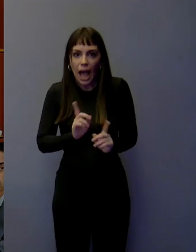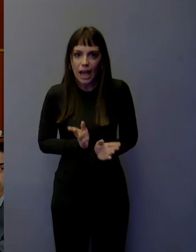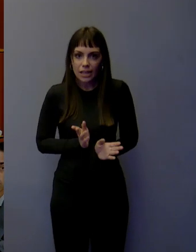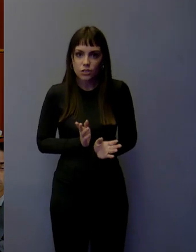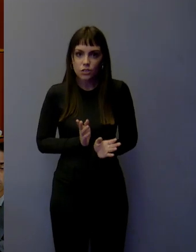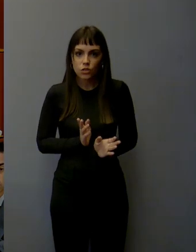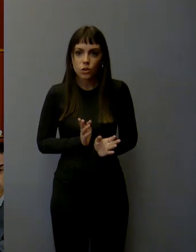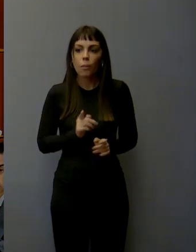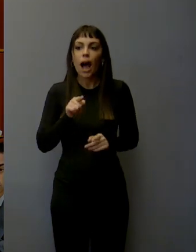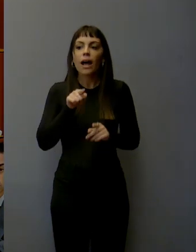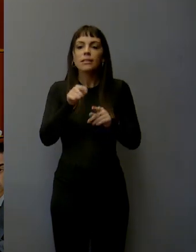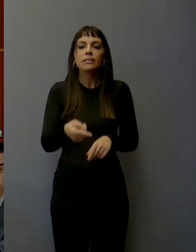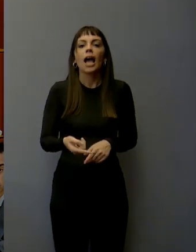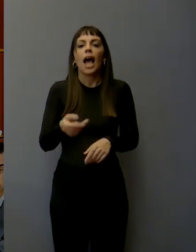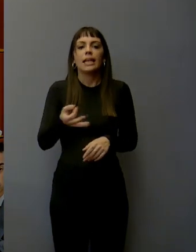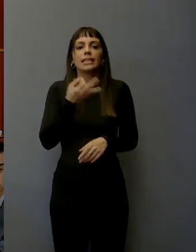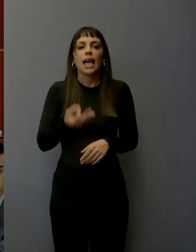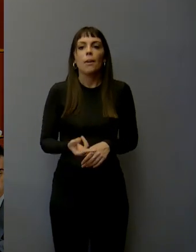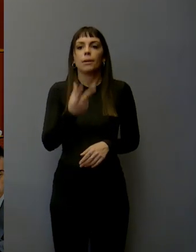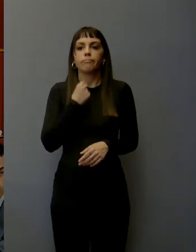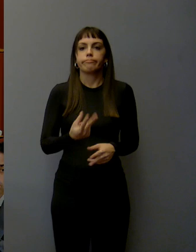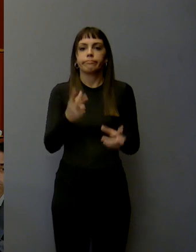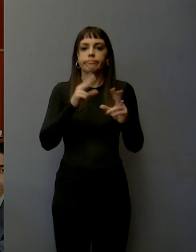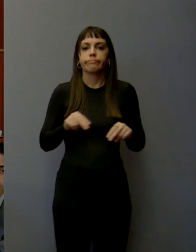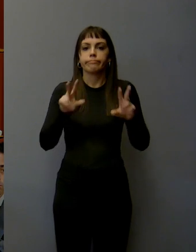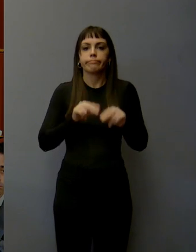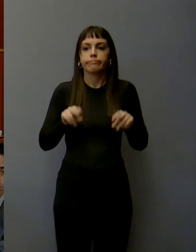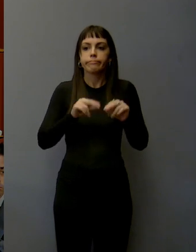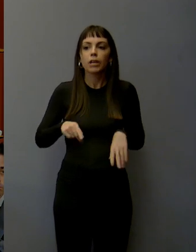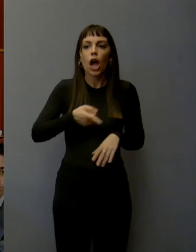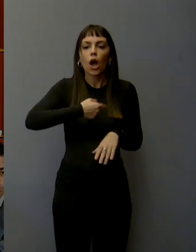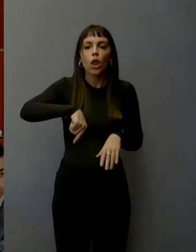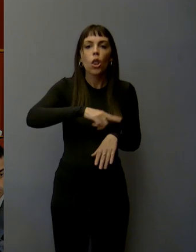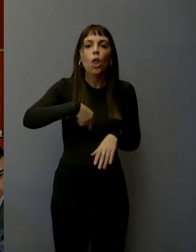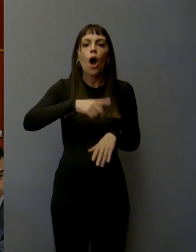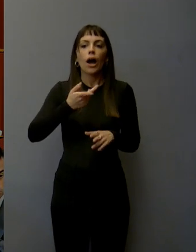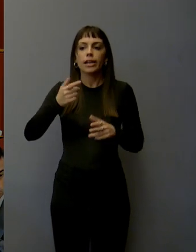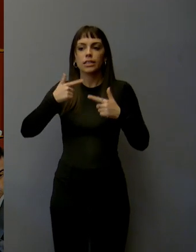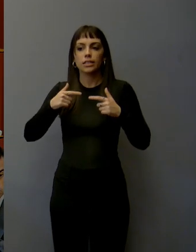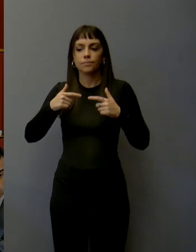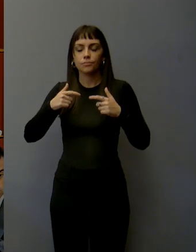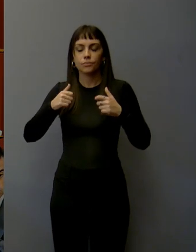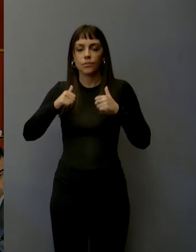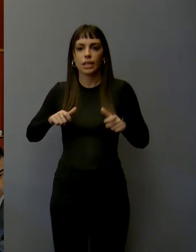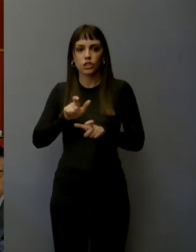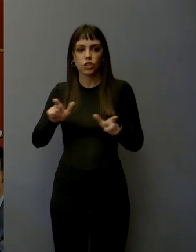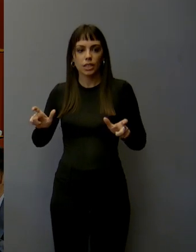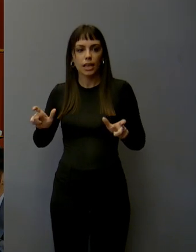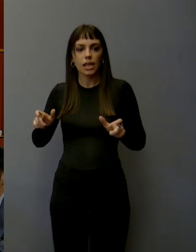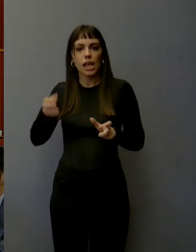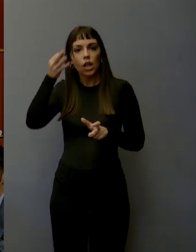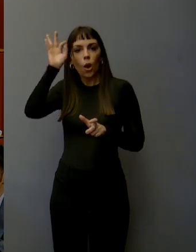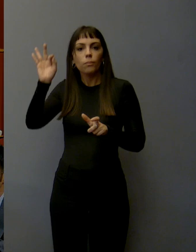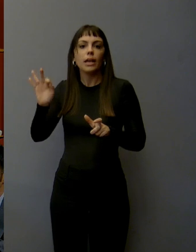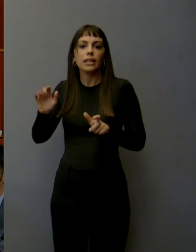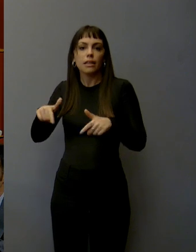spesso ci ripete Siamo qui per fare il bene dei cittadini Lei pensa che il suo bene sia quello che andremo a votare con questo bilancio Mi fa contento